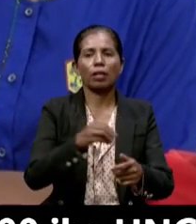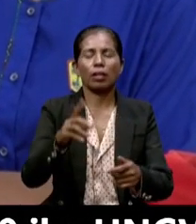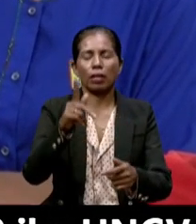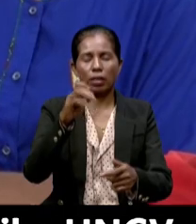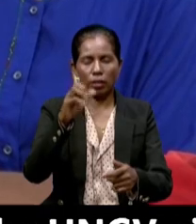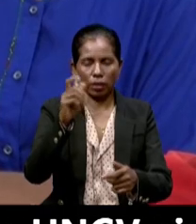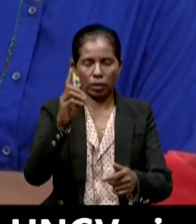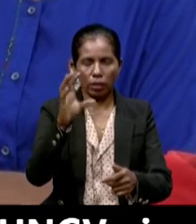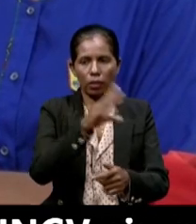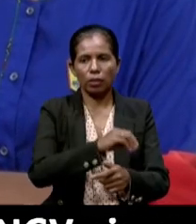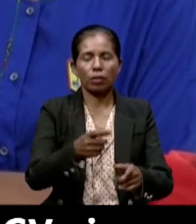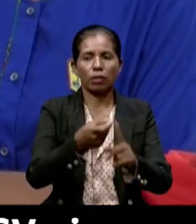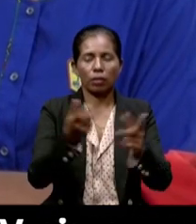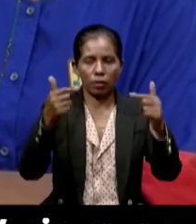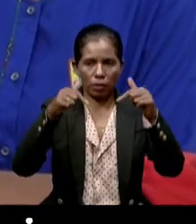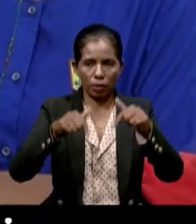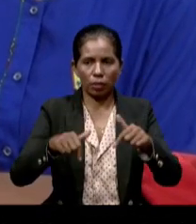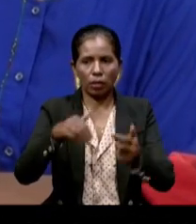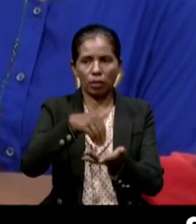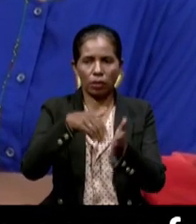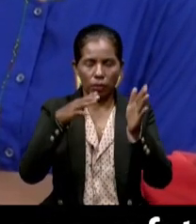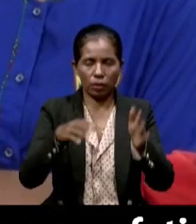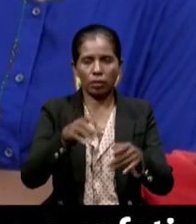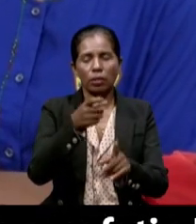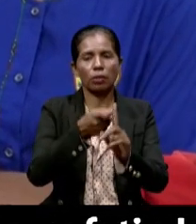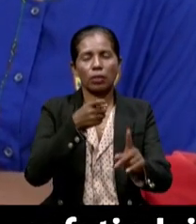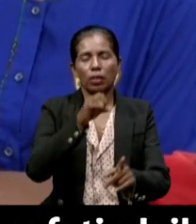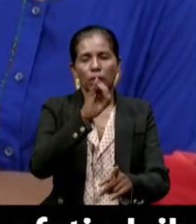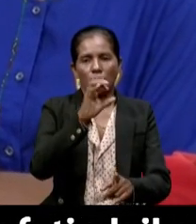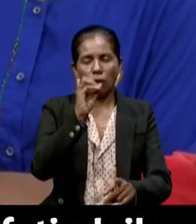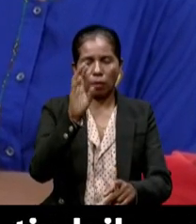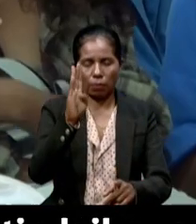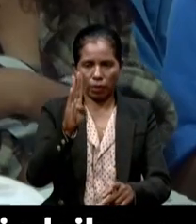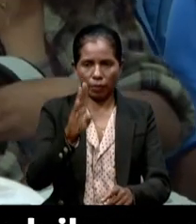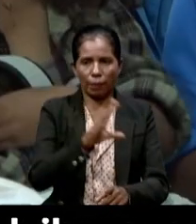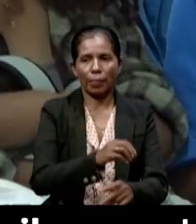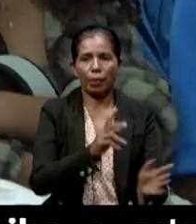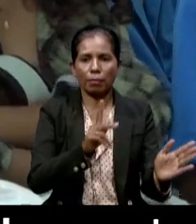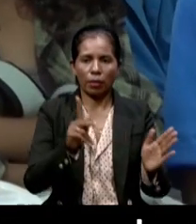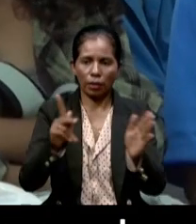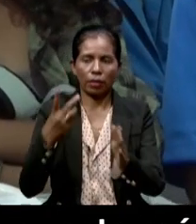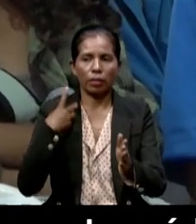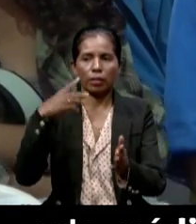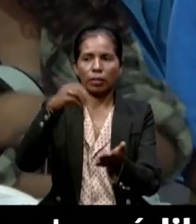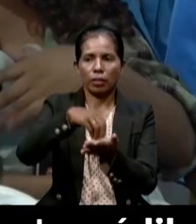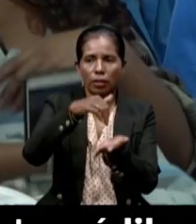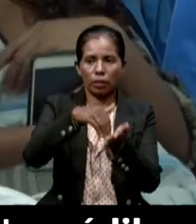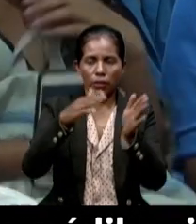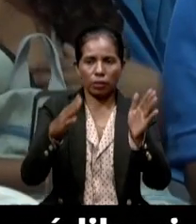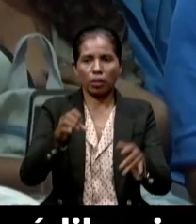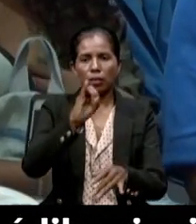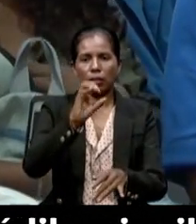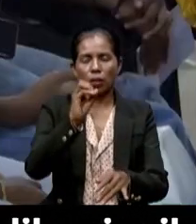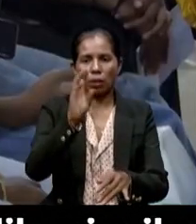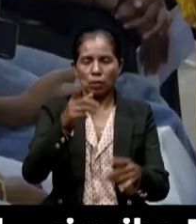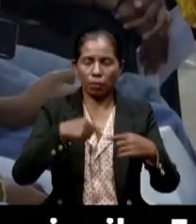si at majay mos sei foti si student si ayo bi nebe tuir plano ne bema ita preve student si ayo bi sei